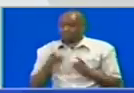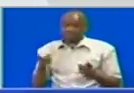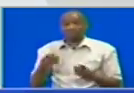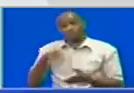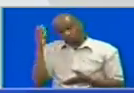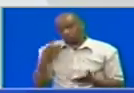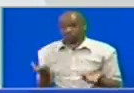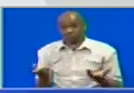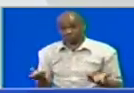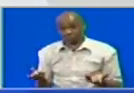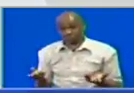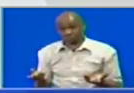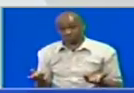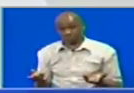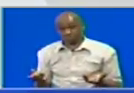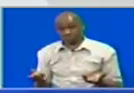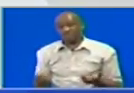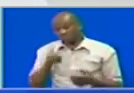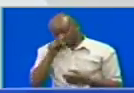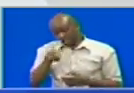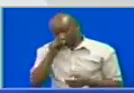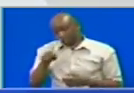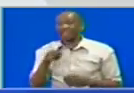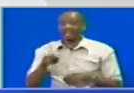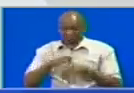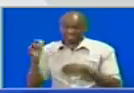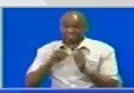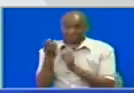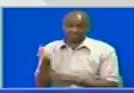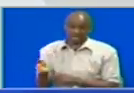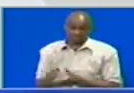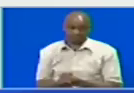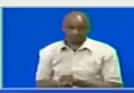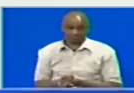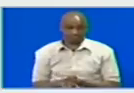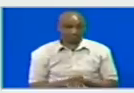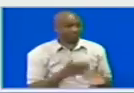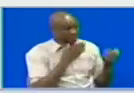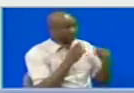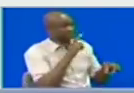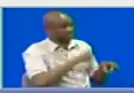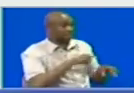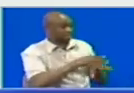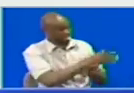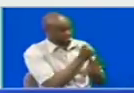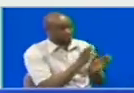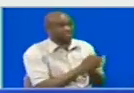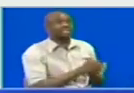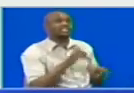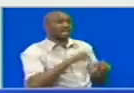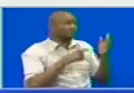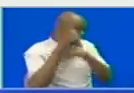Zaidi ya matokeo. Na hiyo ndo kidogo inaumiza timu. Imepotea. Na pengine uzungumzie muda wetu ukisonga sana. Enzi